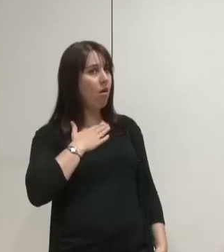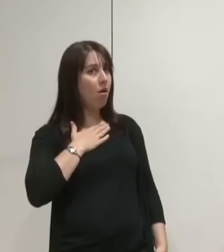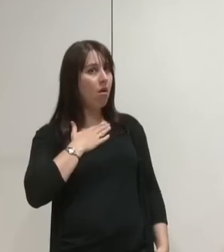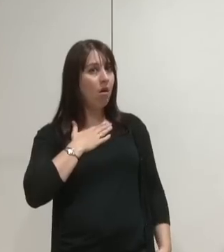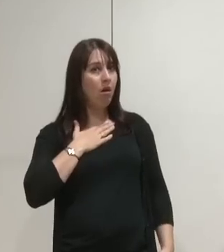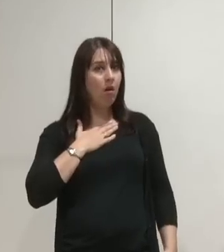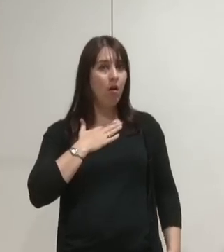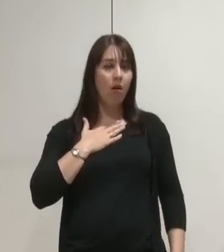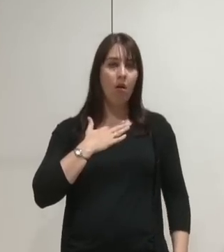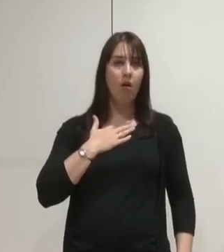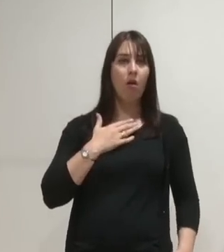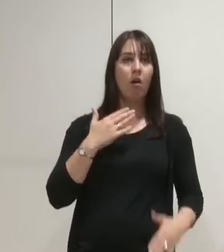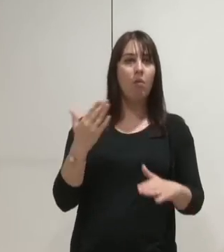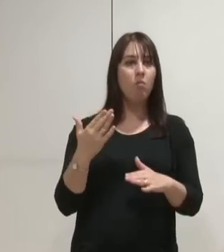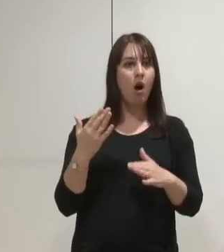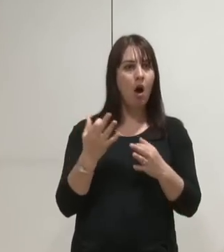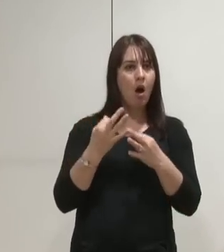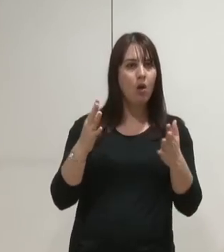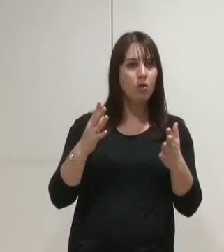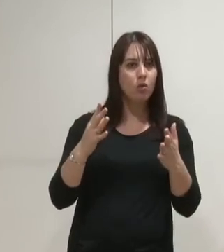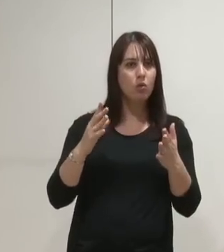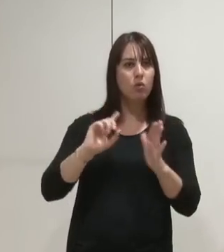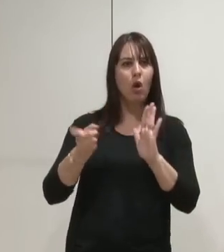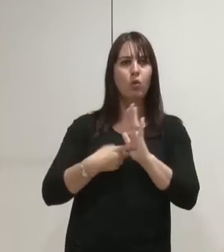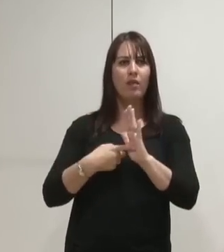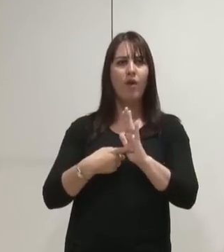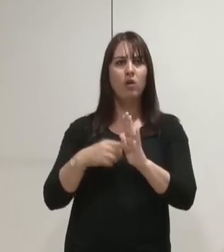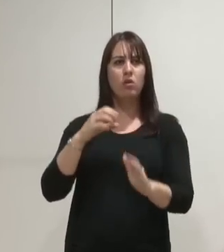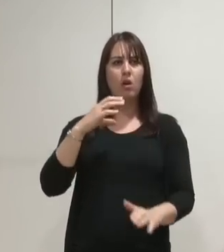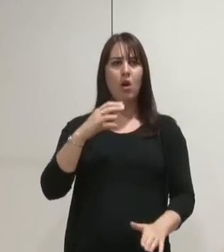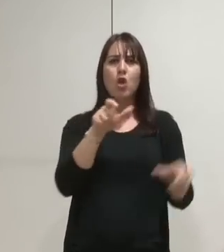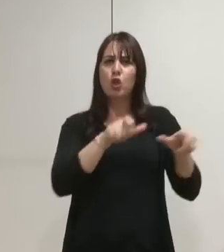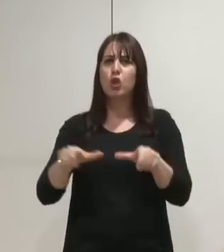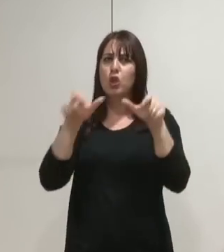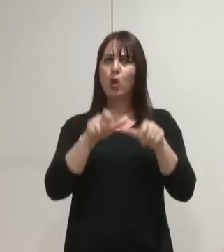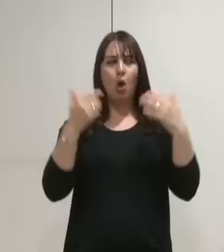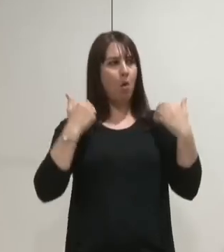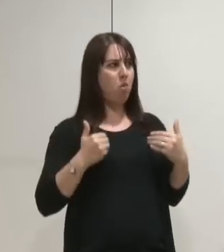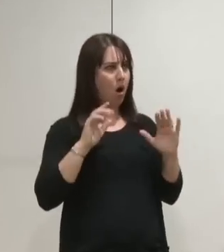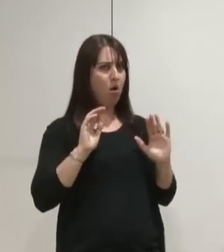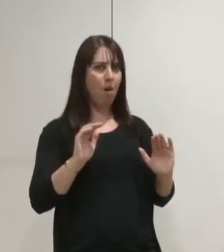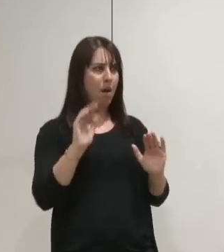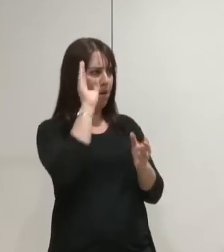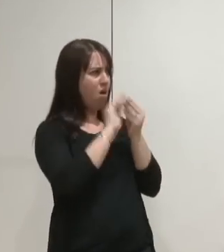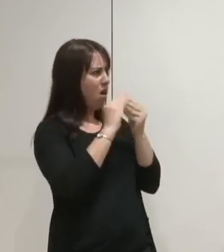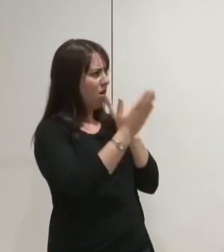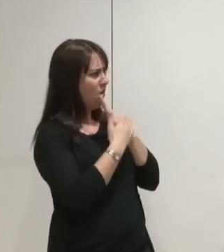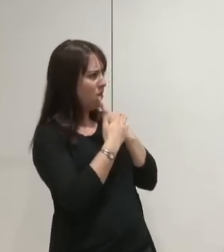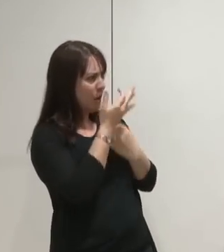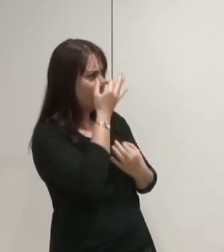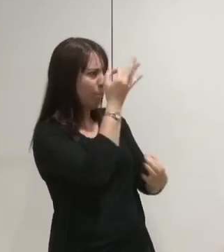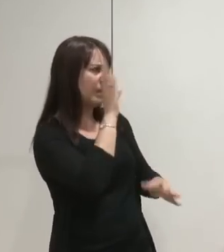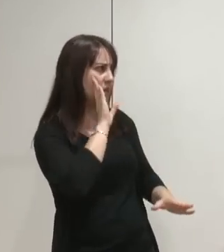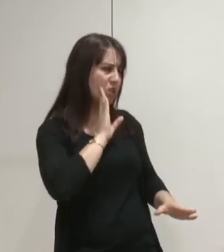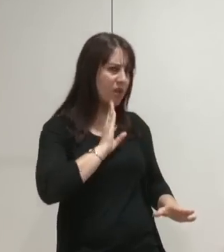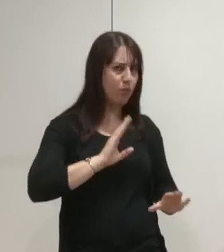qui suis censeur sans droit de vote au conseil d'administration donc je voudrais que qu'il nous soit précisé ce qu'il en est en